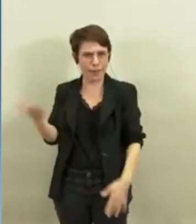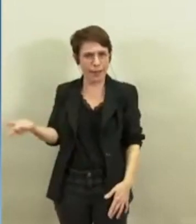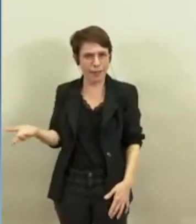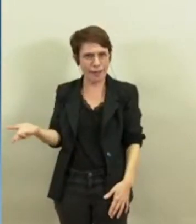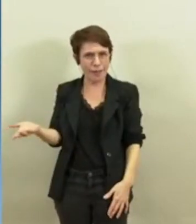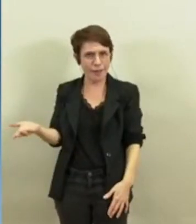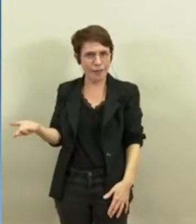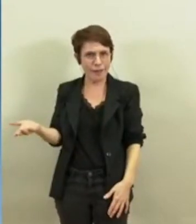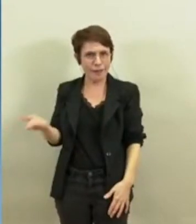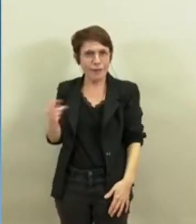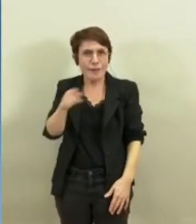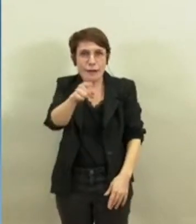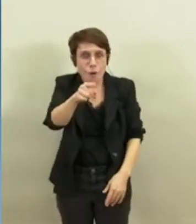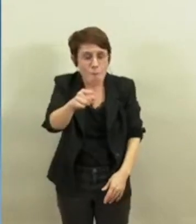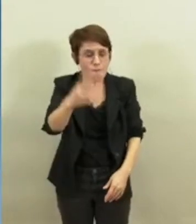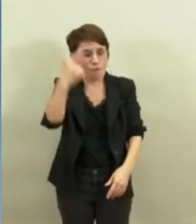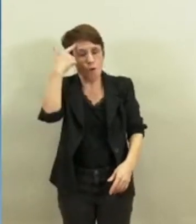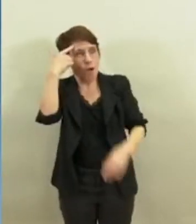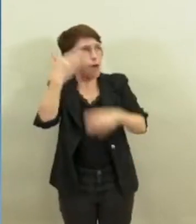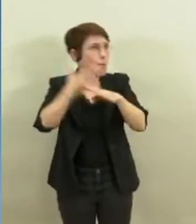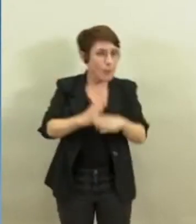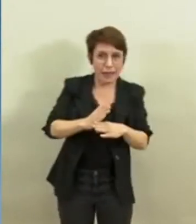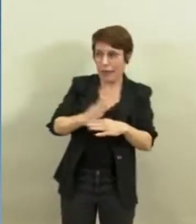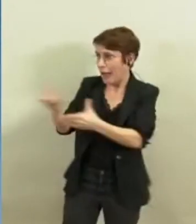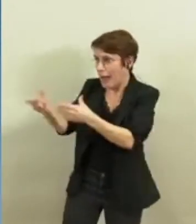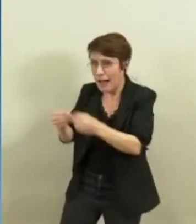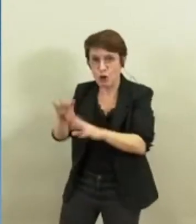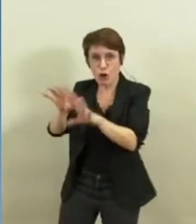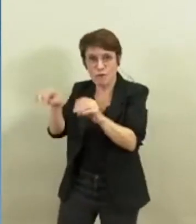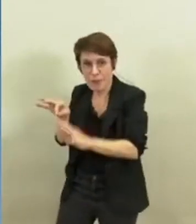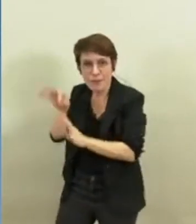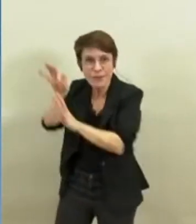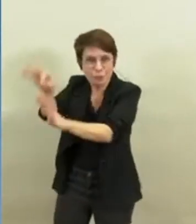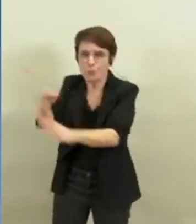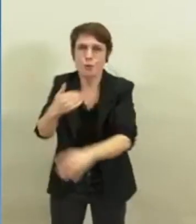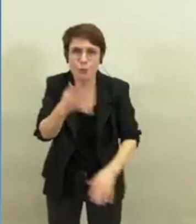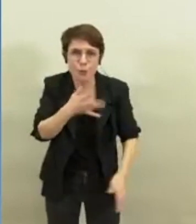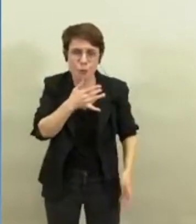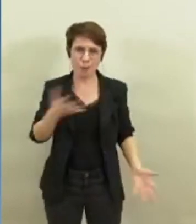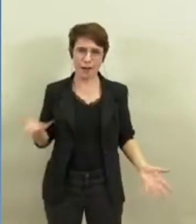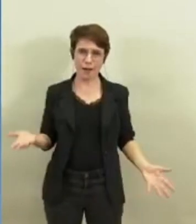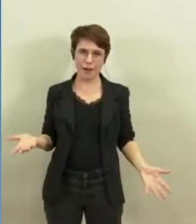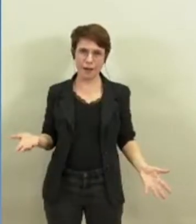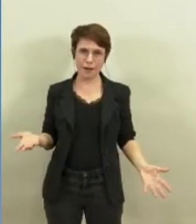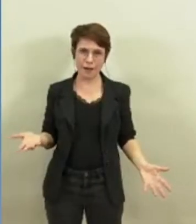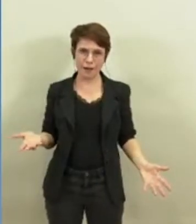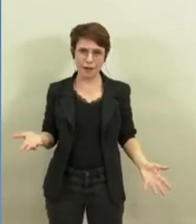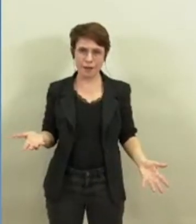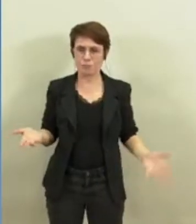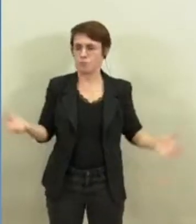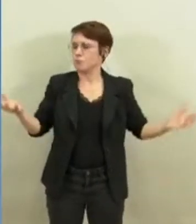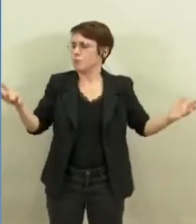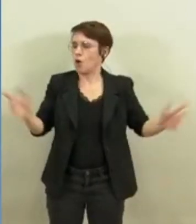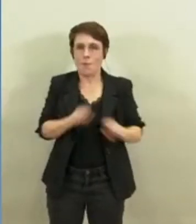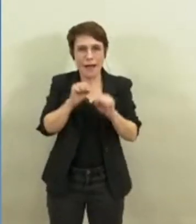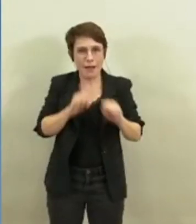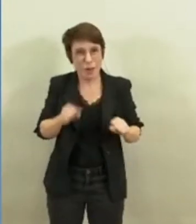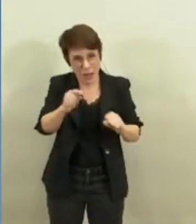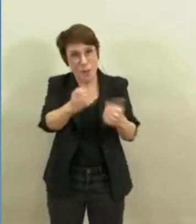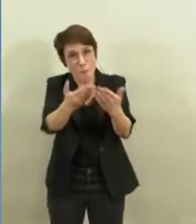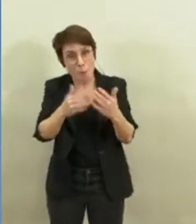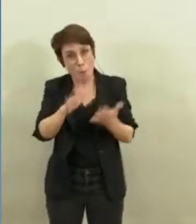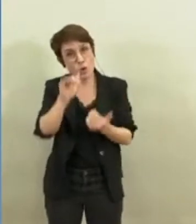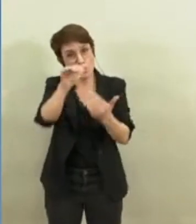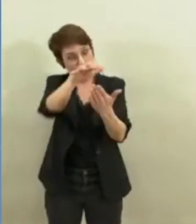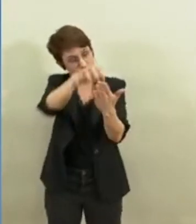n'êtes pas en capacité d'abriter ces quelques femmes et enfants qui sont ici, à trouver des solutions pour eux, et vous nous faites voter un vœu,